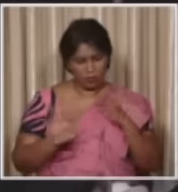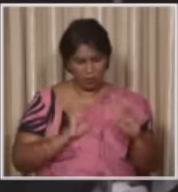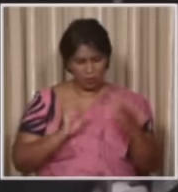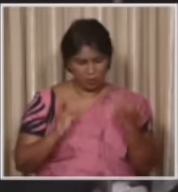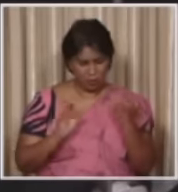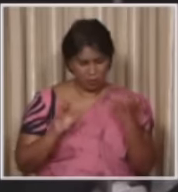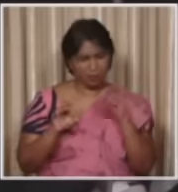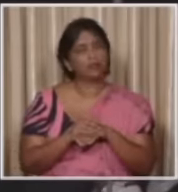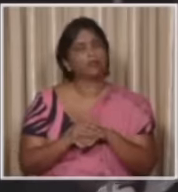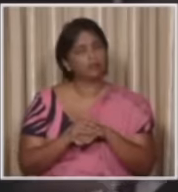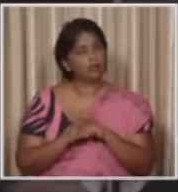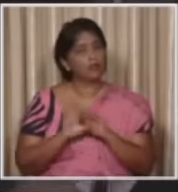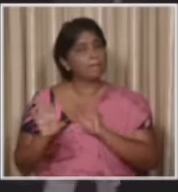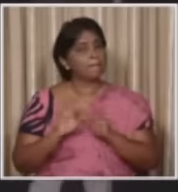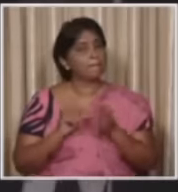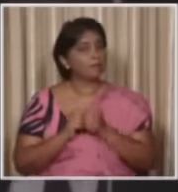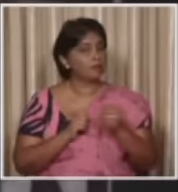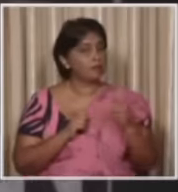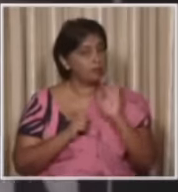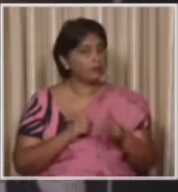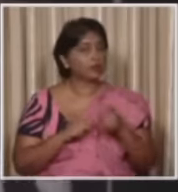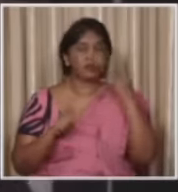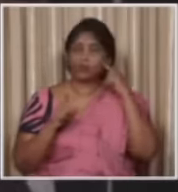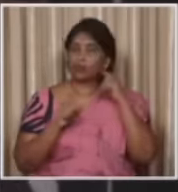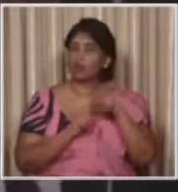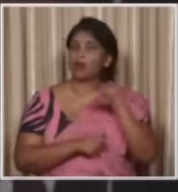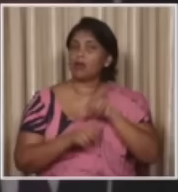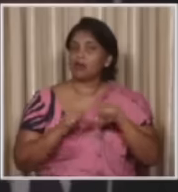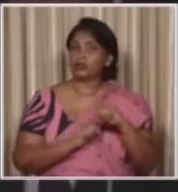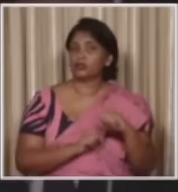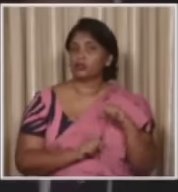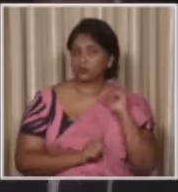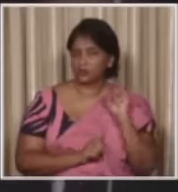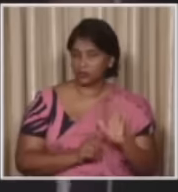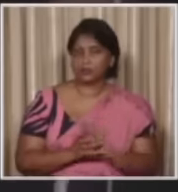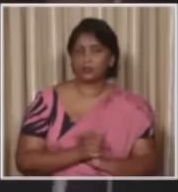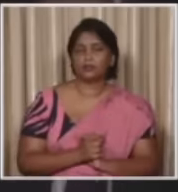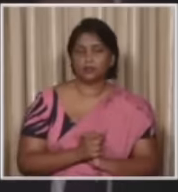හිටියා මේ පාලනය ගෙන යාම සඳහා අදාළ ආයතන ශක්තිමත් වෙලා තියෙන්න ඕනේ